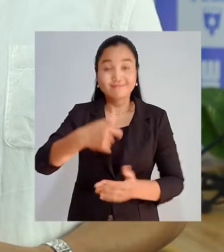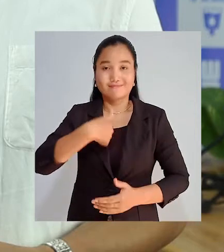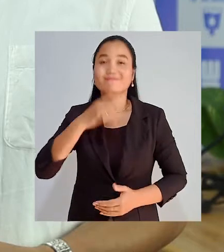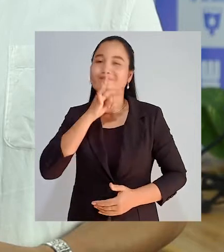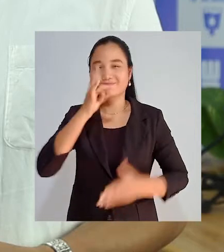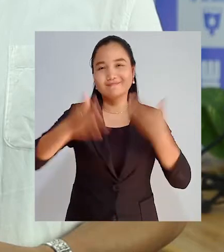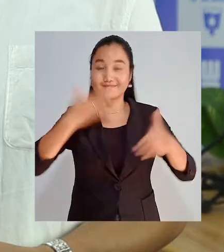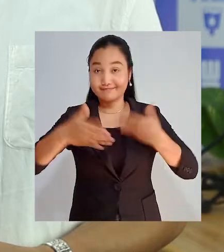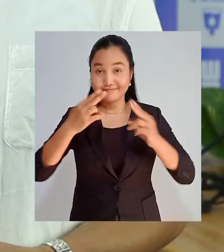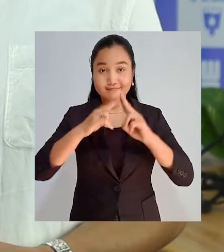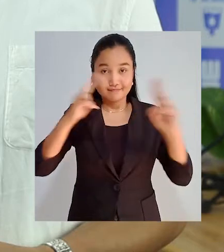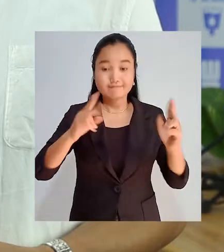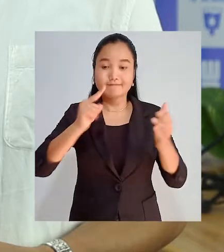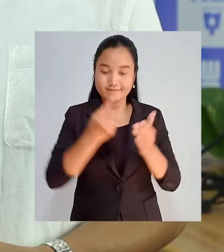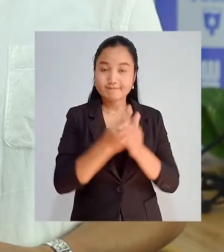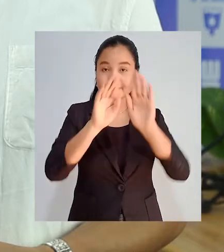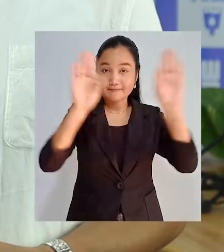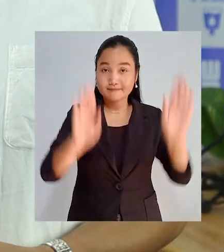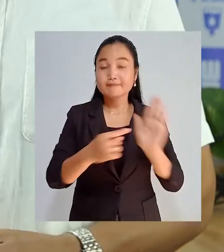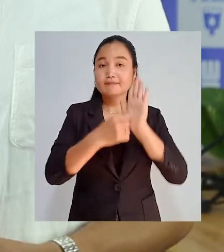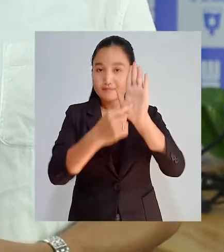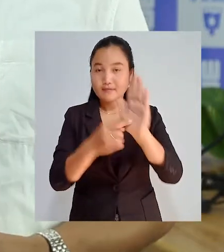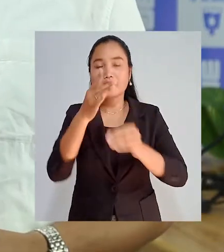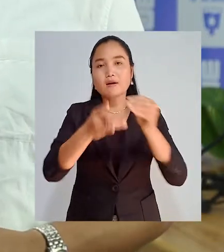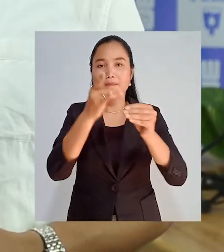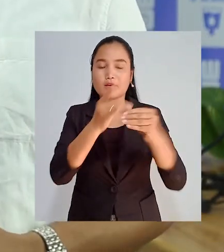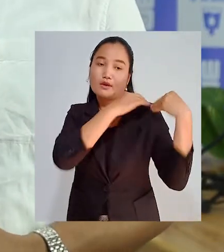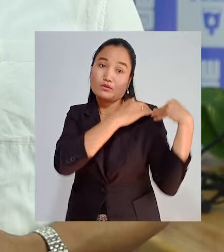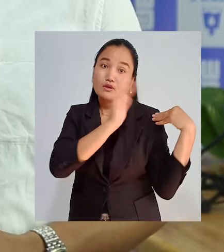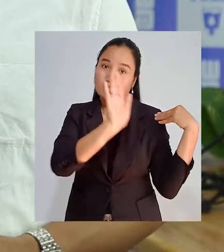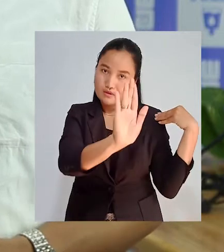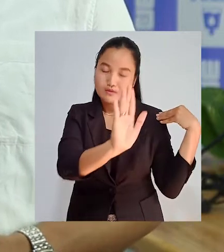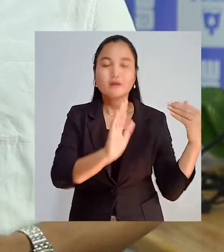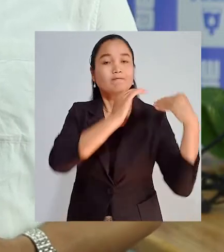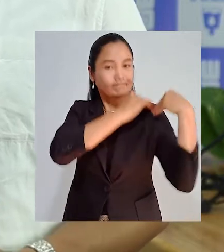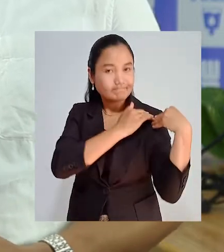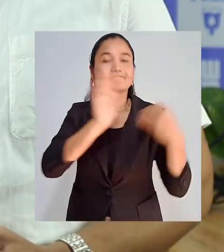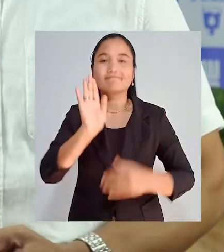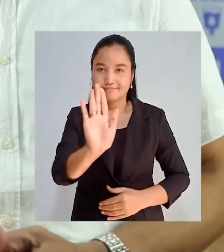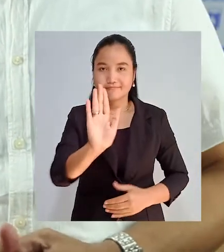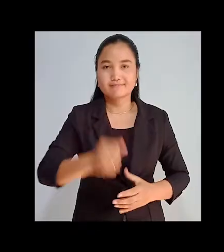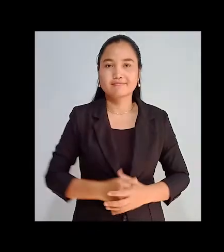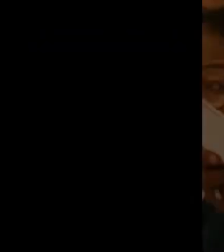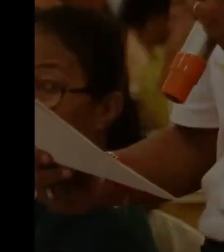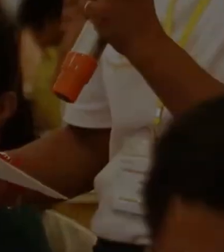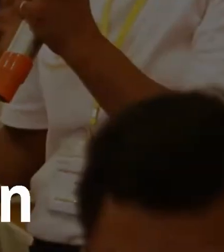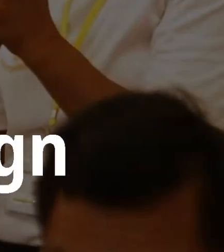ថ្ងៃនេះនាងខ្ញុំមានសេចក្តីរីករាយដែលបានចូលរួមដាក់សម្ពោធពីទូរនទីគាត ់ Her role campaign